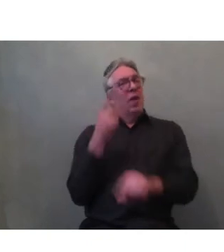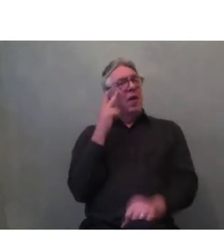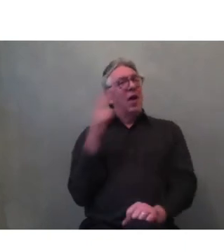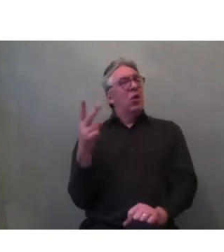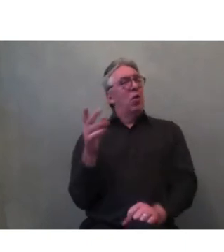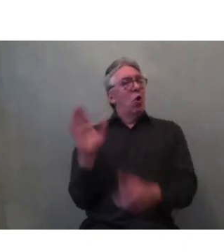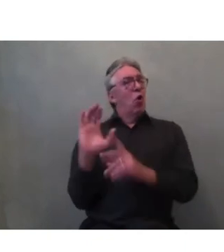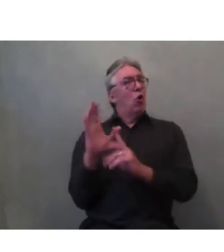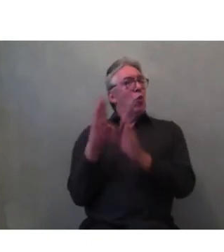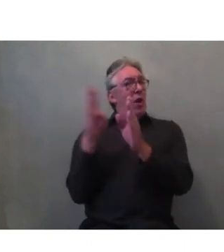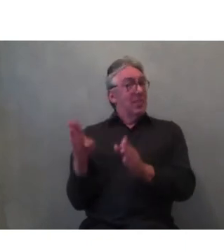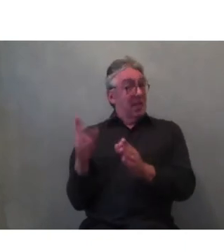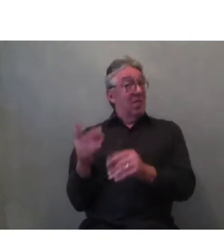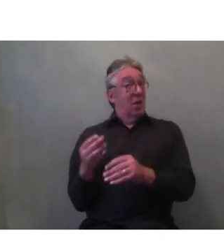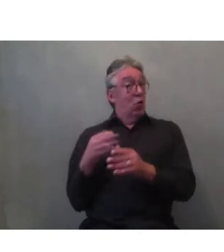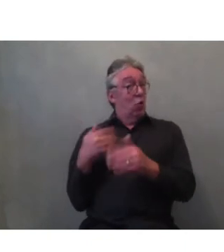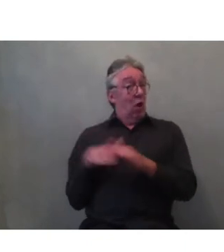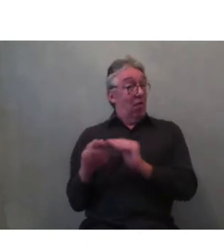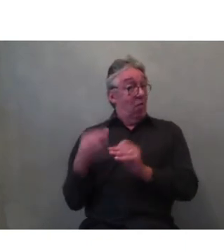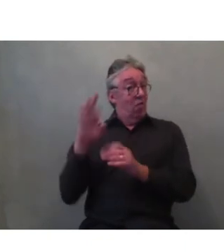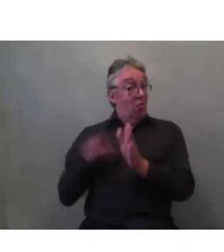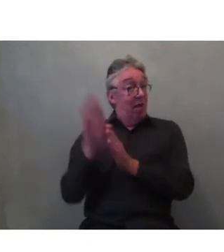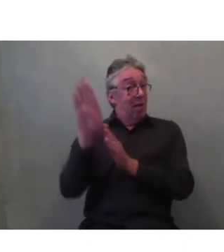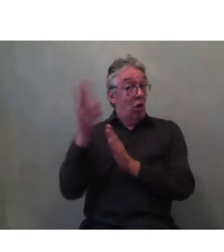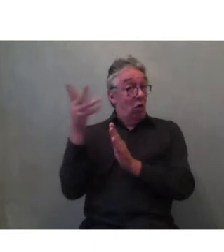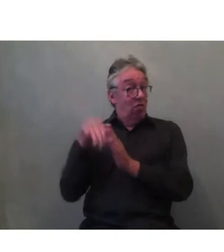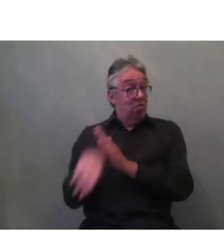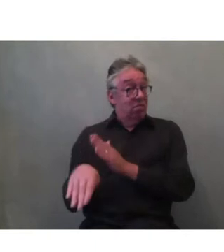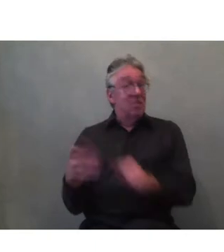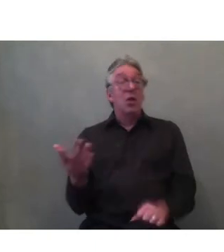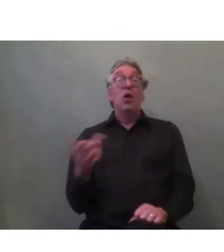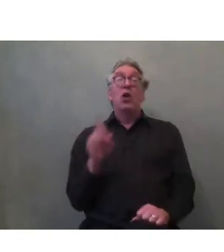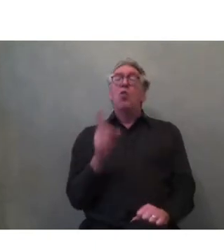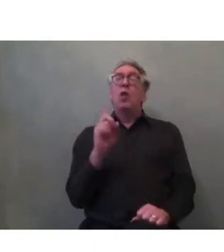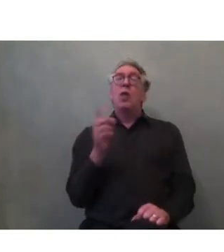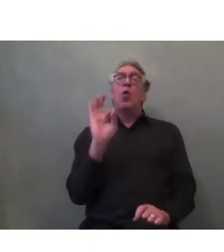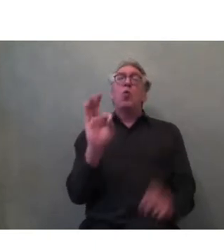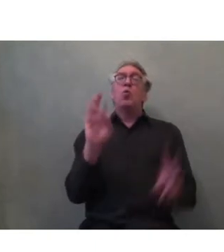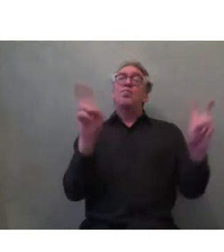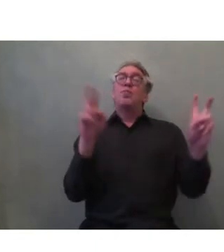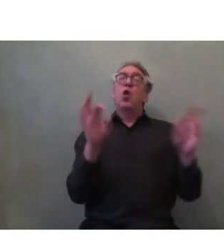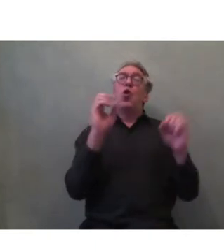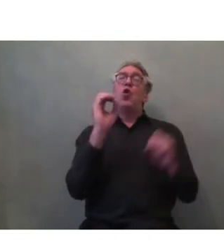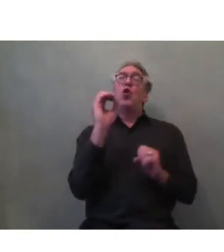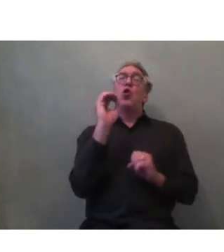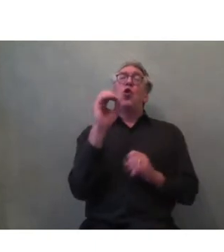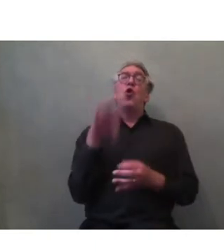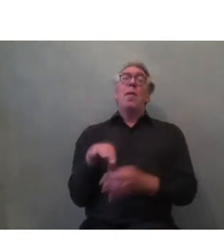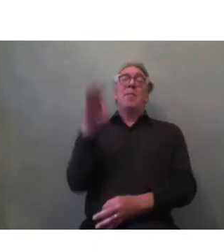verbetert, dan is het belangrijk om een goede nulmeting te maken en in de monitor ook ruimte te bieden voor de verschillen tussen culturele